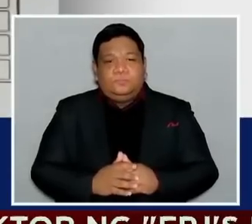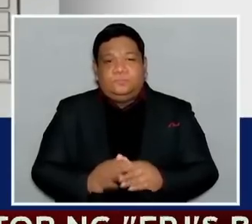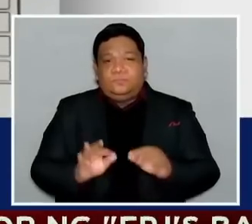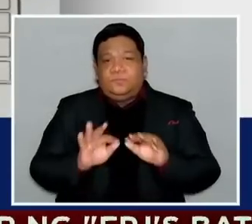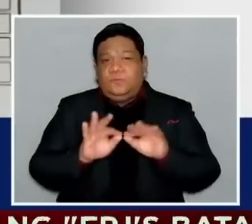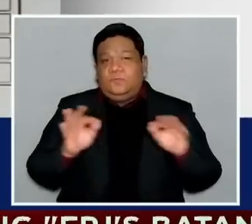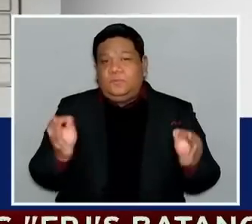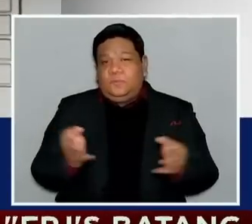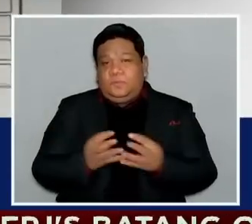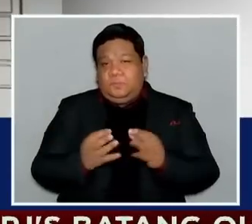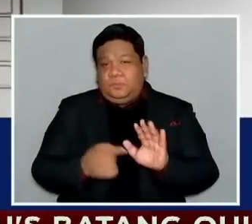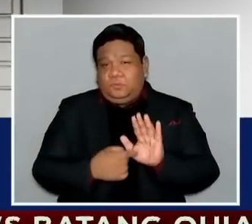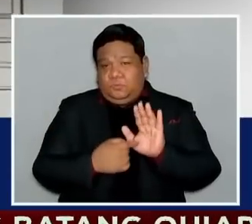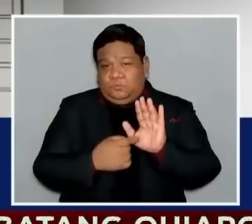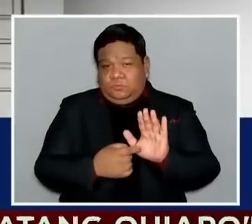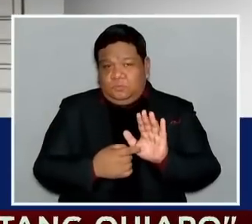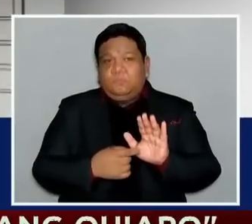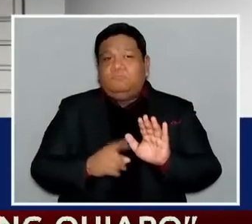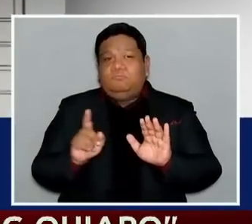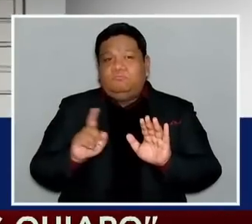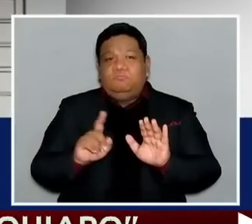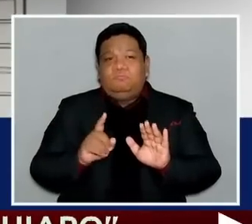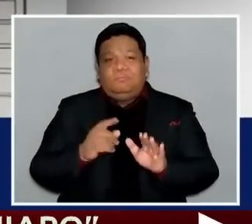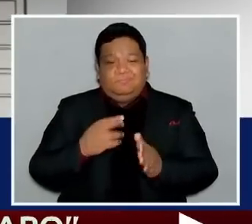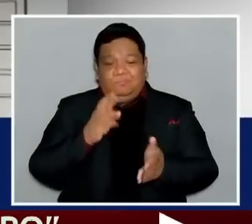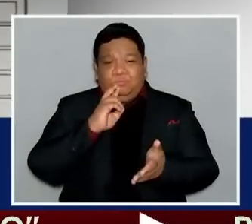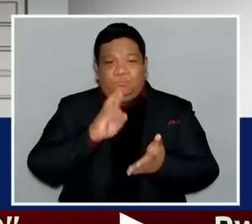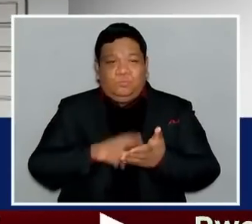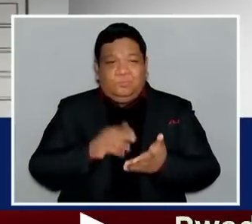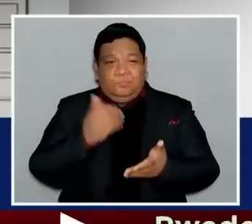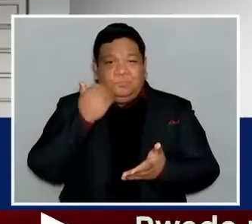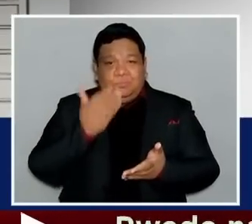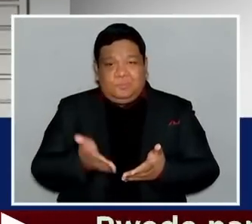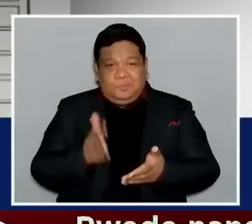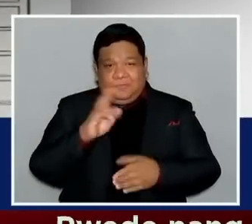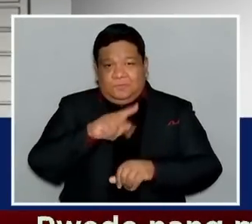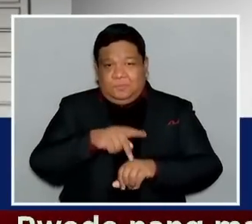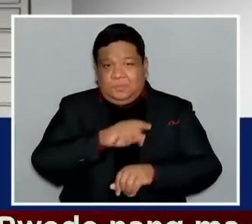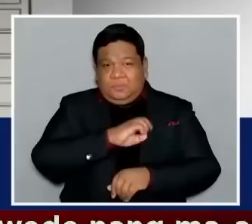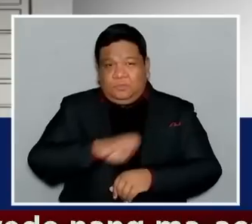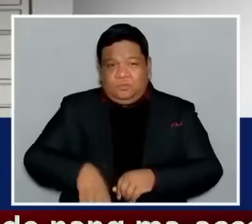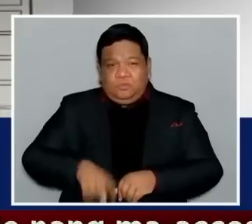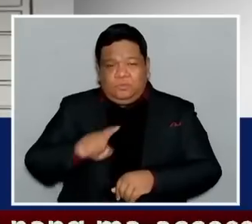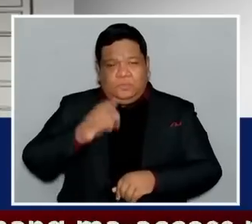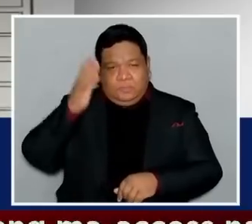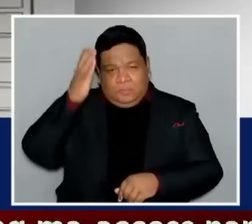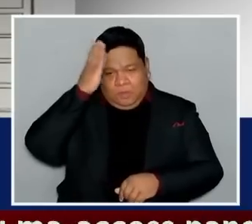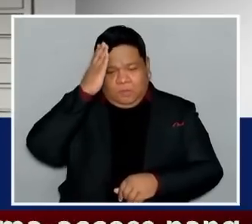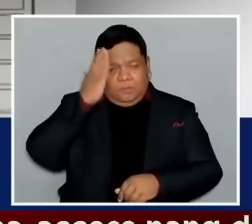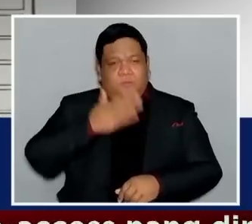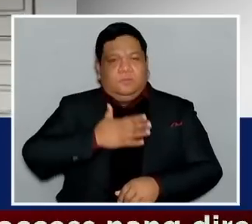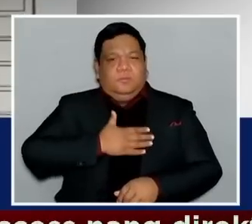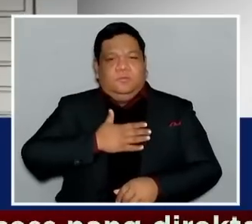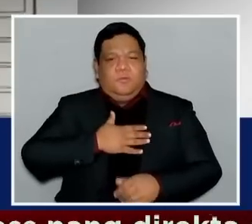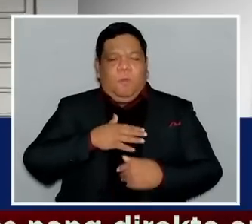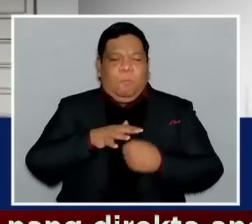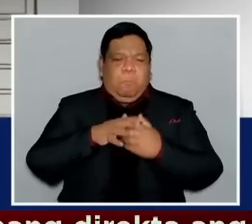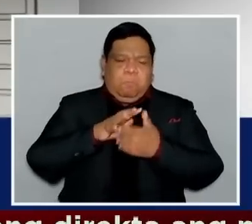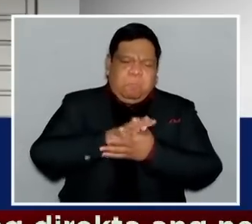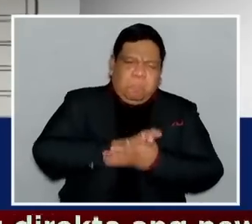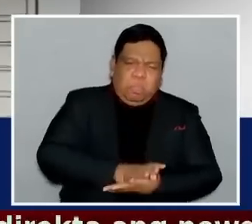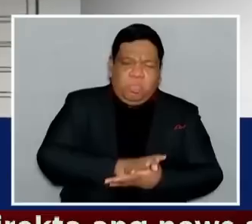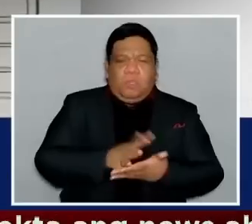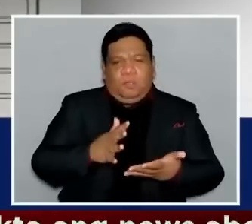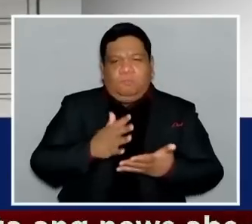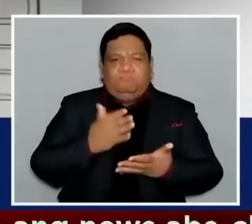Abulad na report of death mula sa Philippine Embassy sa Turkey ay head and chest trauma ang ikinamatay ni Wilma.